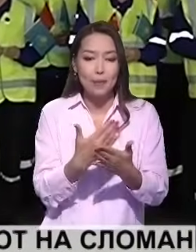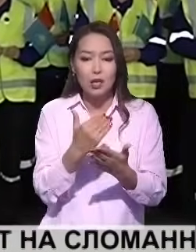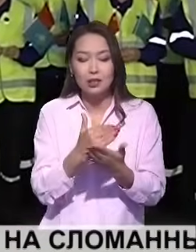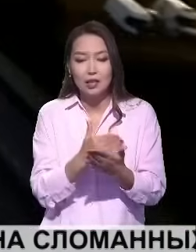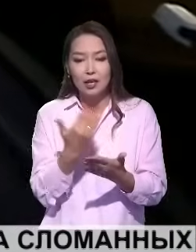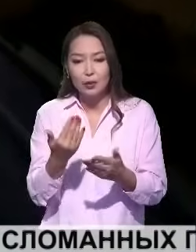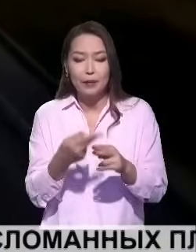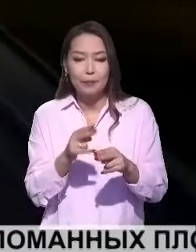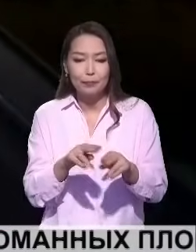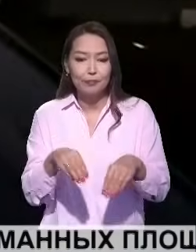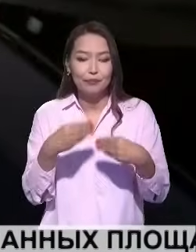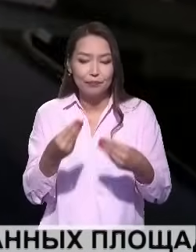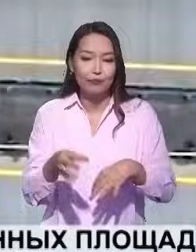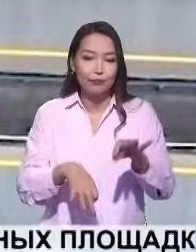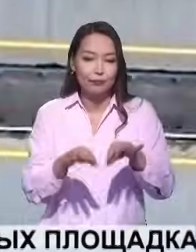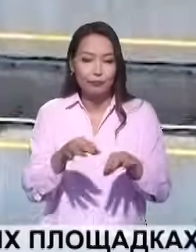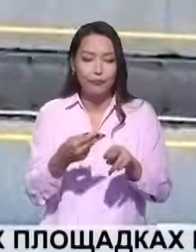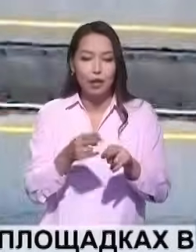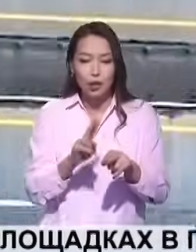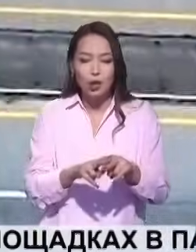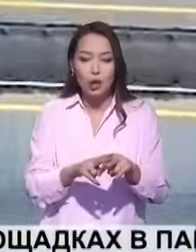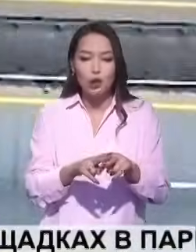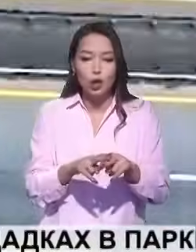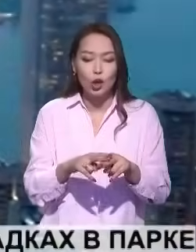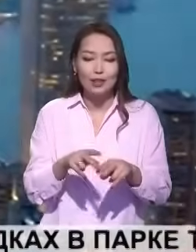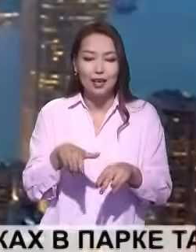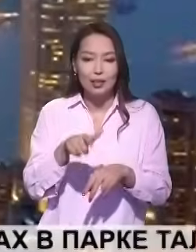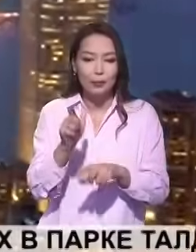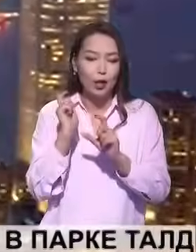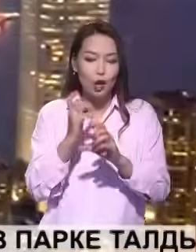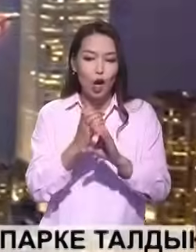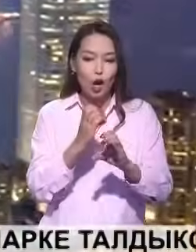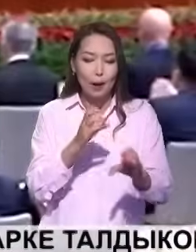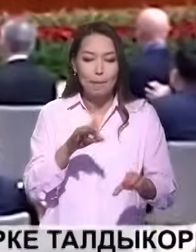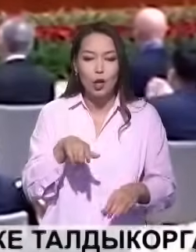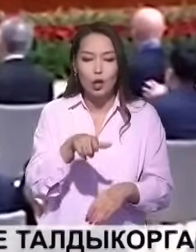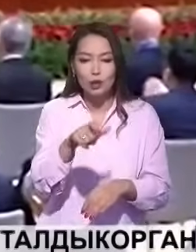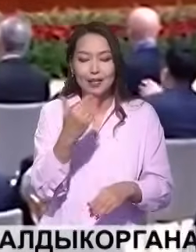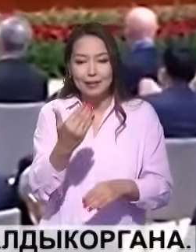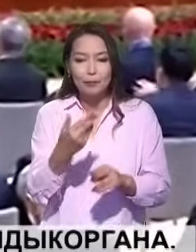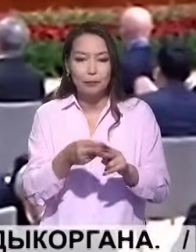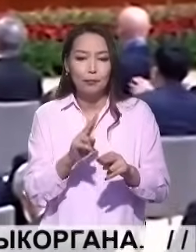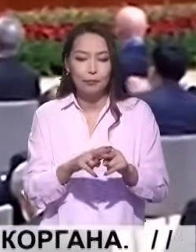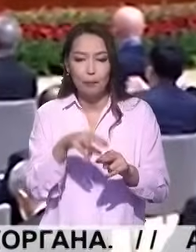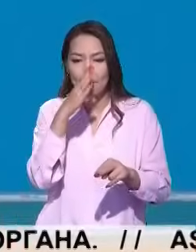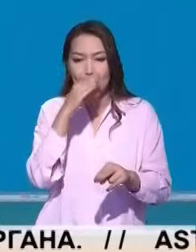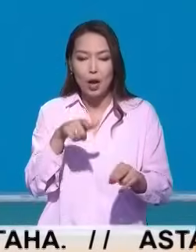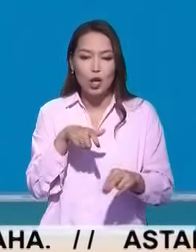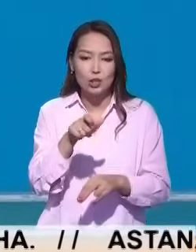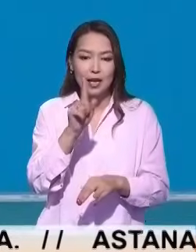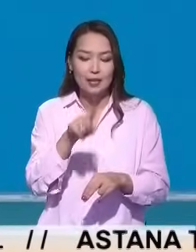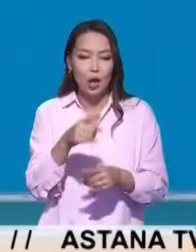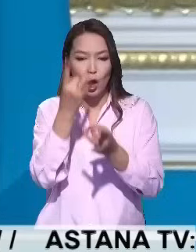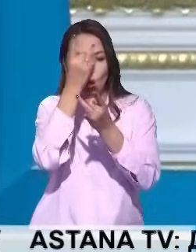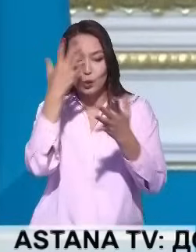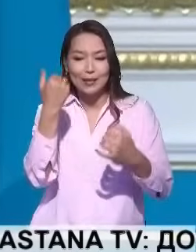телемоста они дали старт движению грузовых автомобилей и железнодорожных контейнеров по Транскаспийскому международному транспортному маршруту. Также открыли культурные